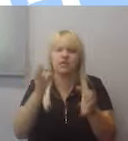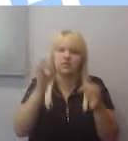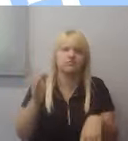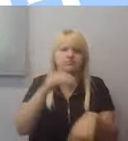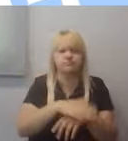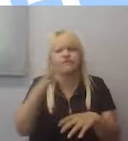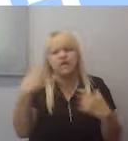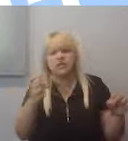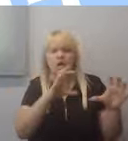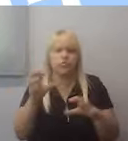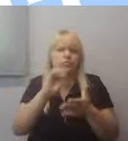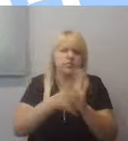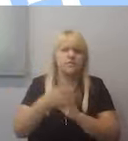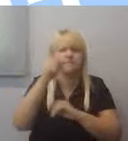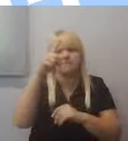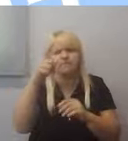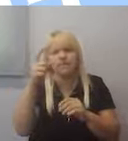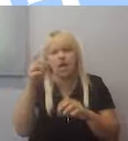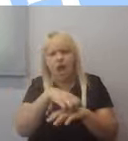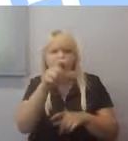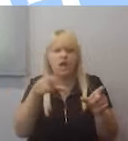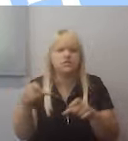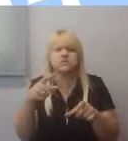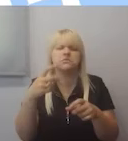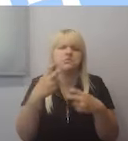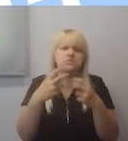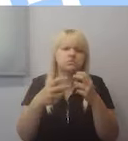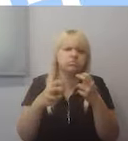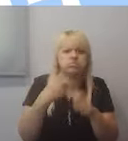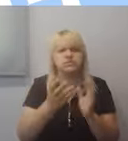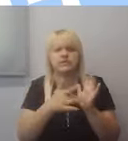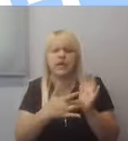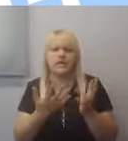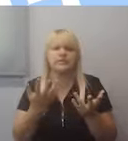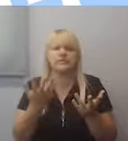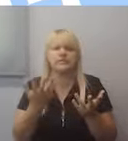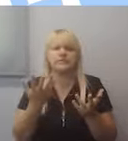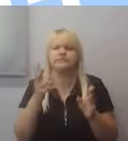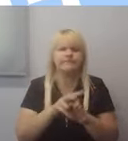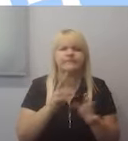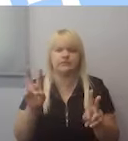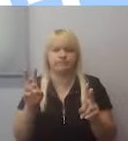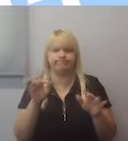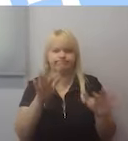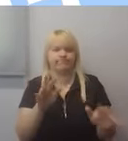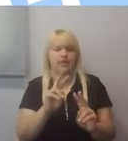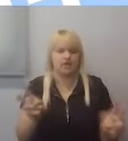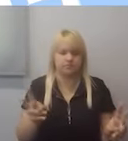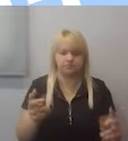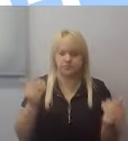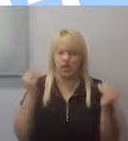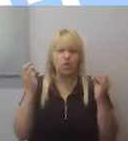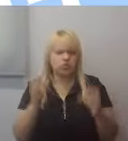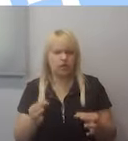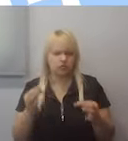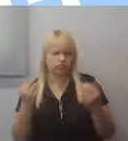kādi bija viņu izaicinājumi un kā tas viss notika es tiešām lielās pārdomās pirms šī ļoti sakrita